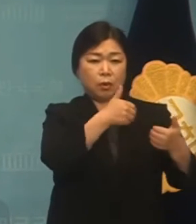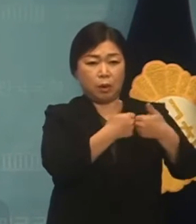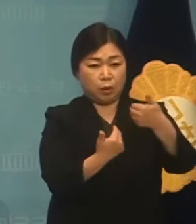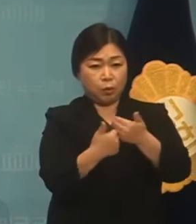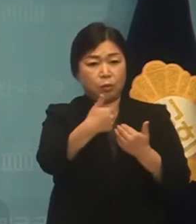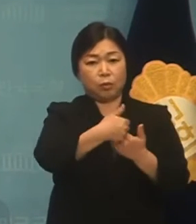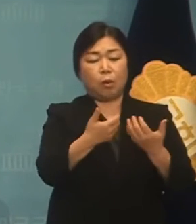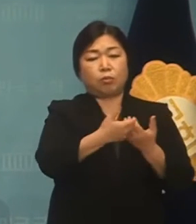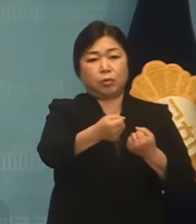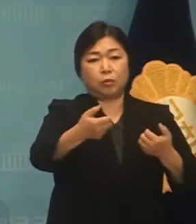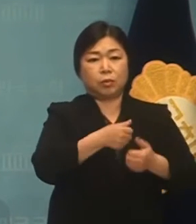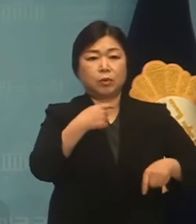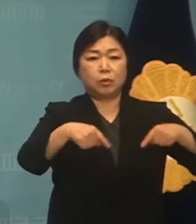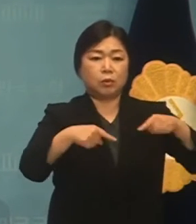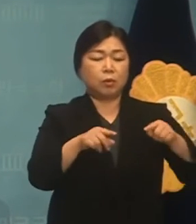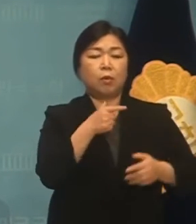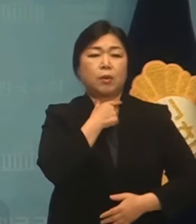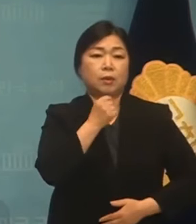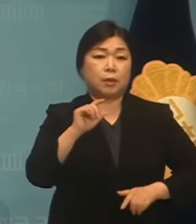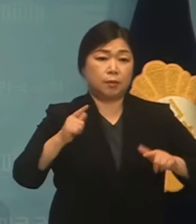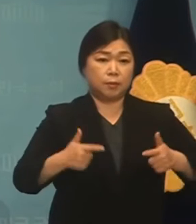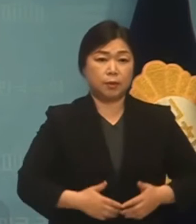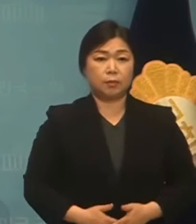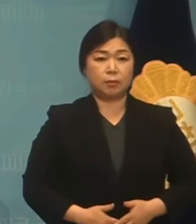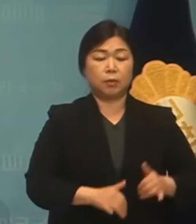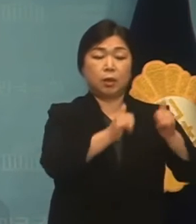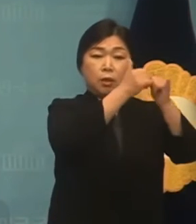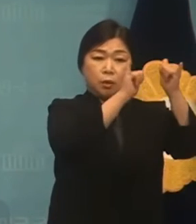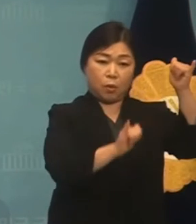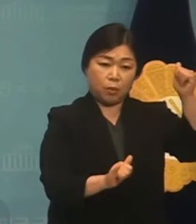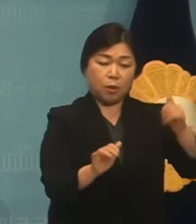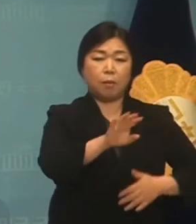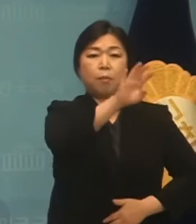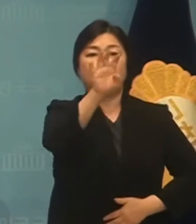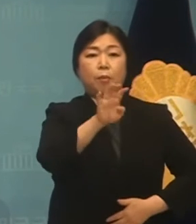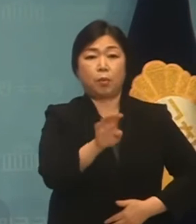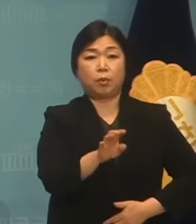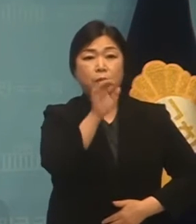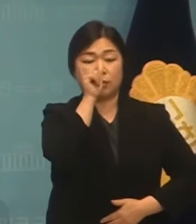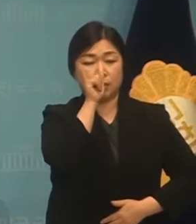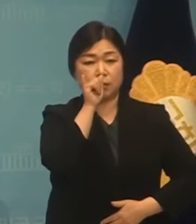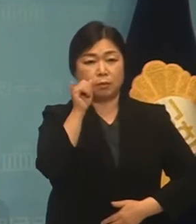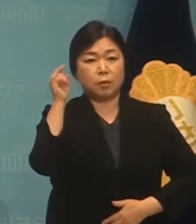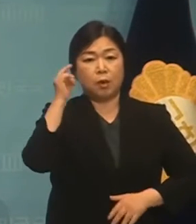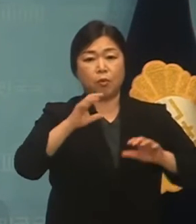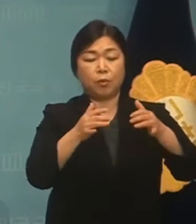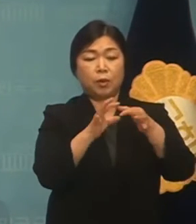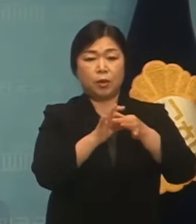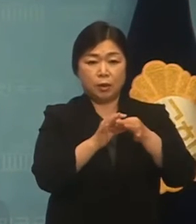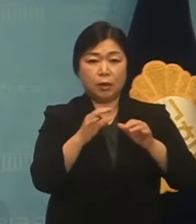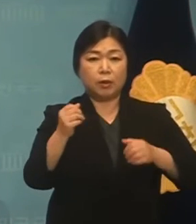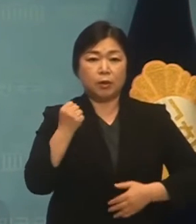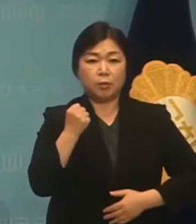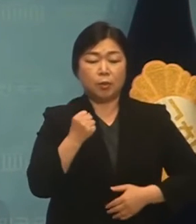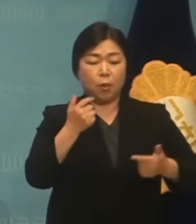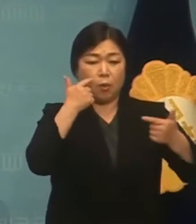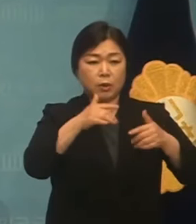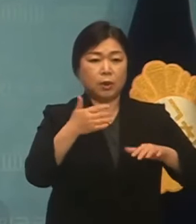국민은 원하지 않습니다. 역사는 반복됩니다. 우리 국민의힘은 명확하게 다른 모습을 보여야